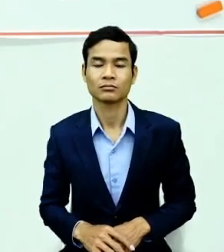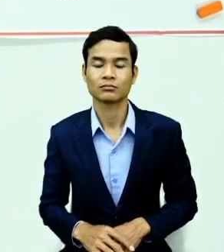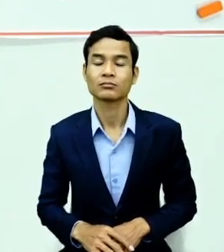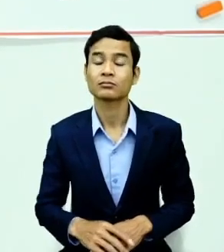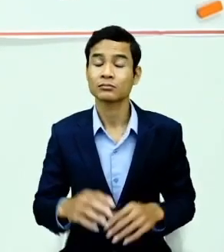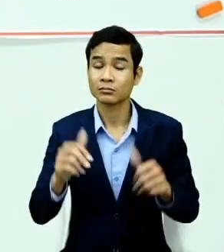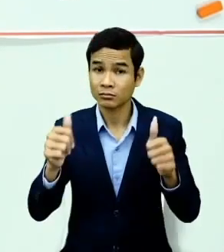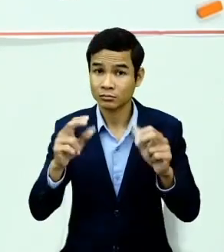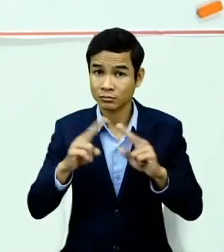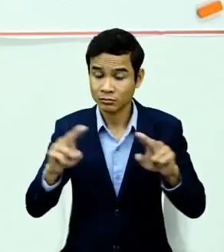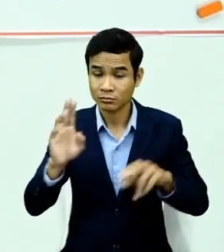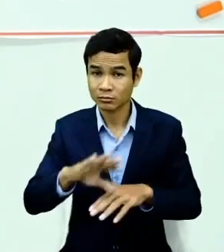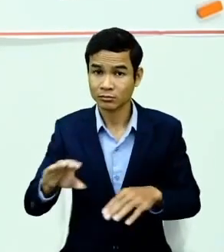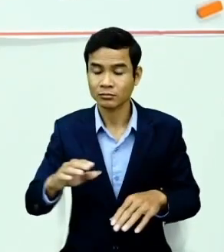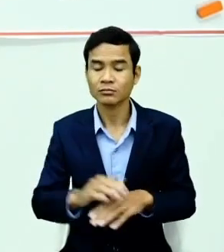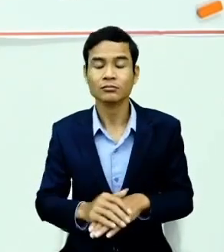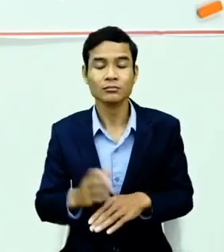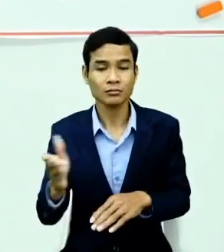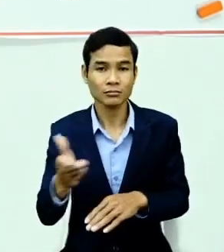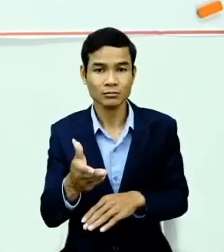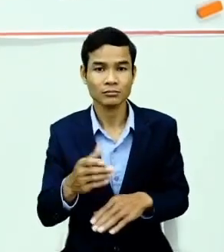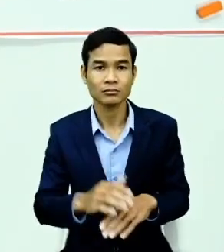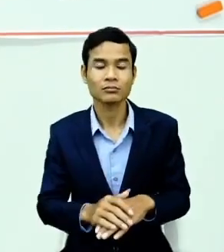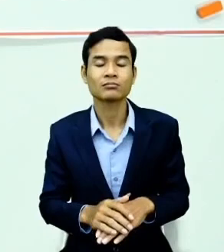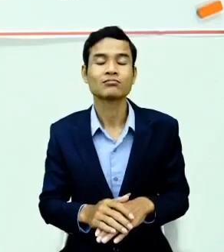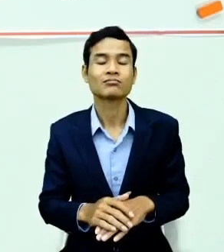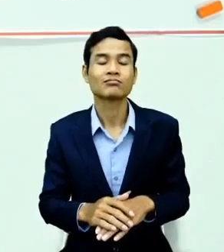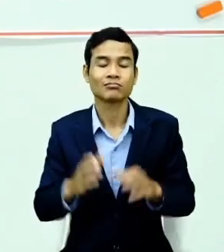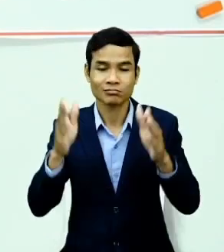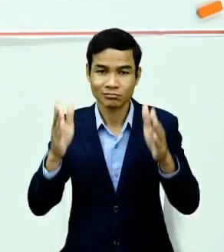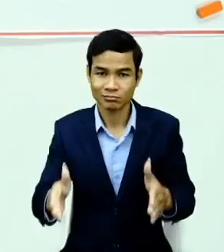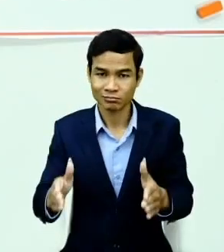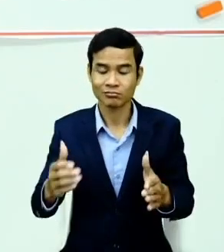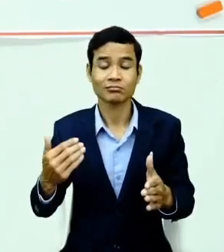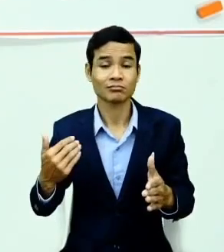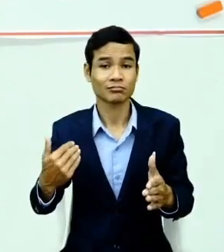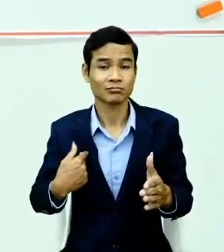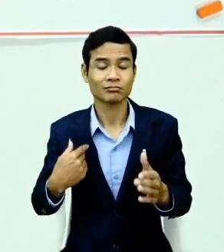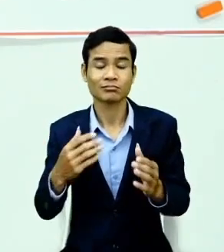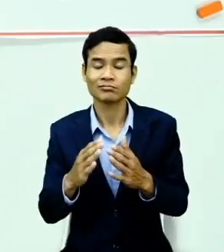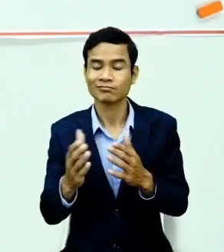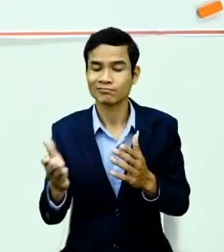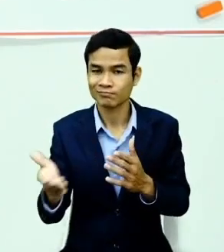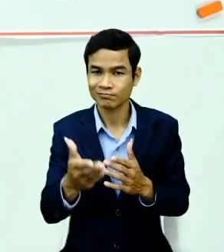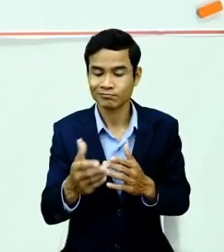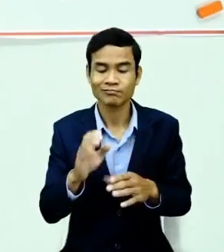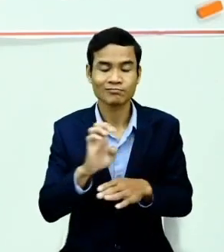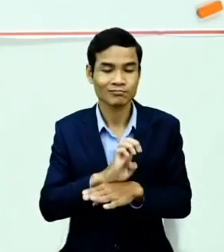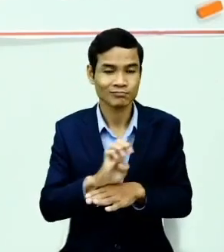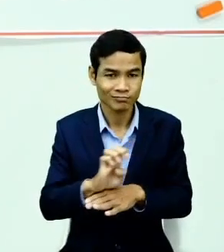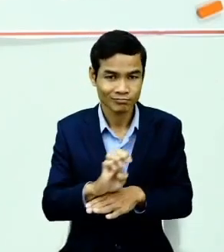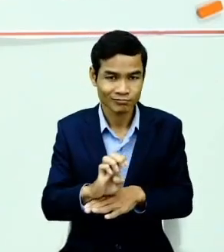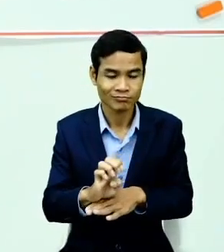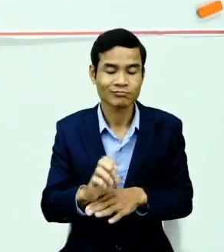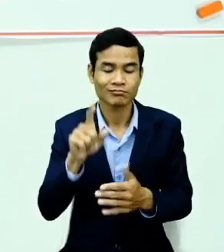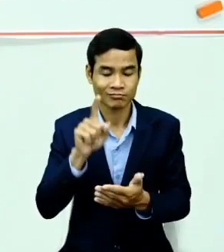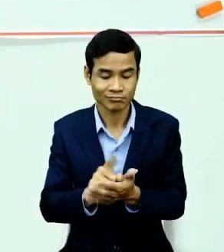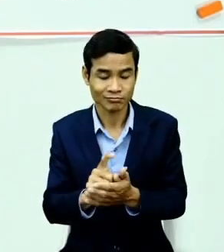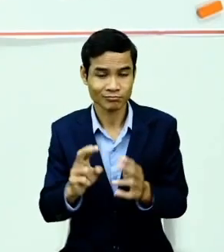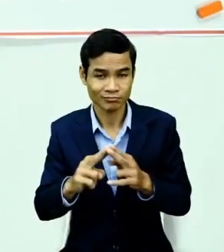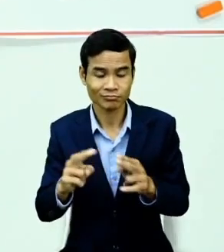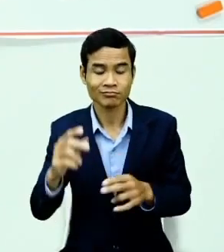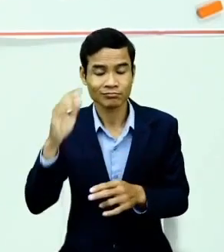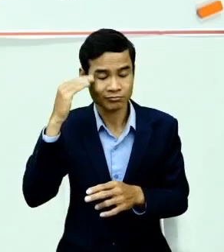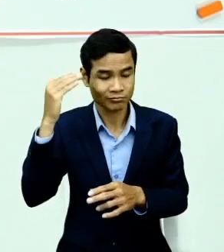chà là ổn nè tỏ nhìn chẳng mình hai nè đài miên phía là cách xâm khăn trên kế chà cứ bỏng bó bỏng sợi